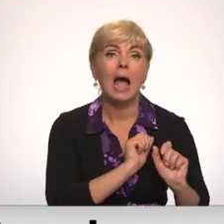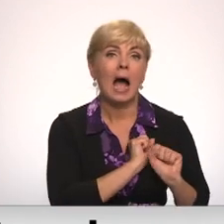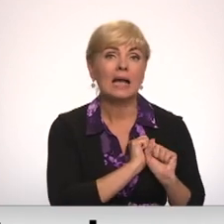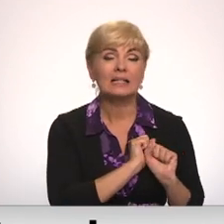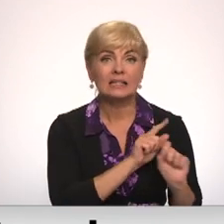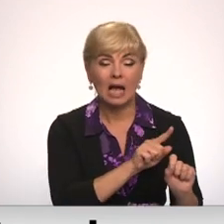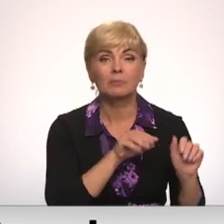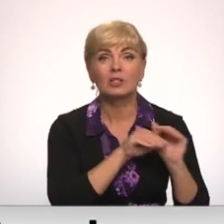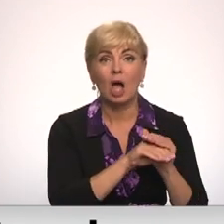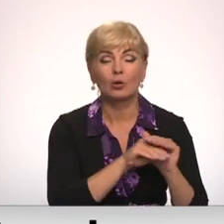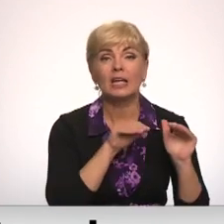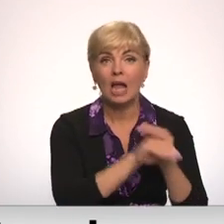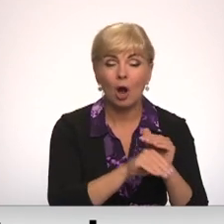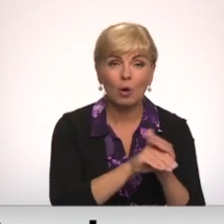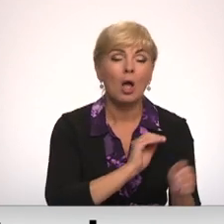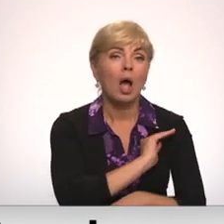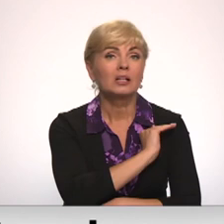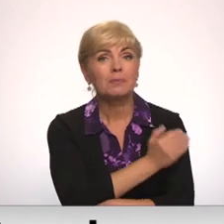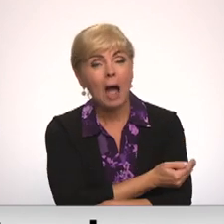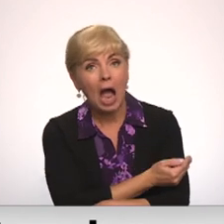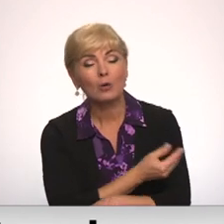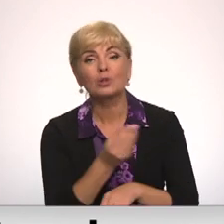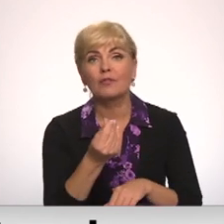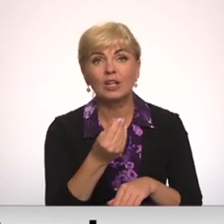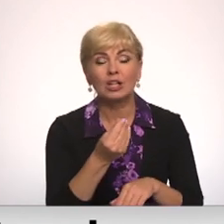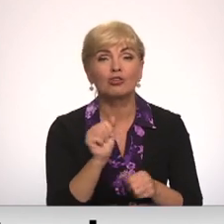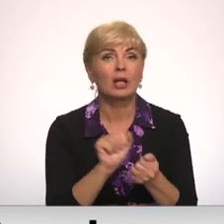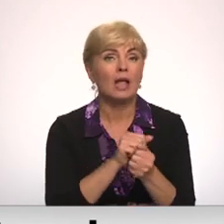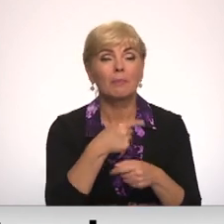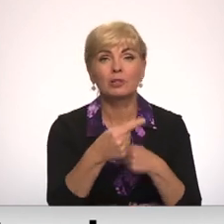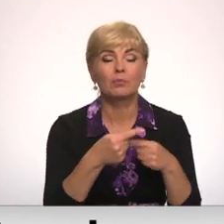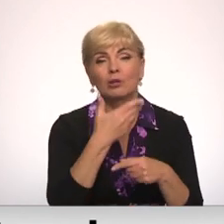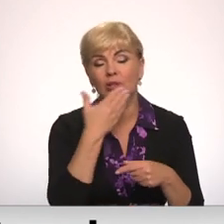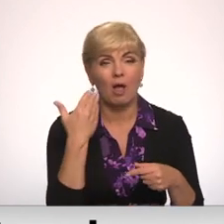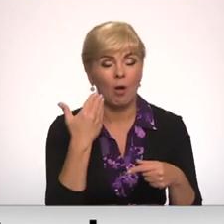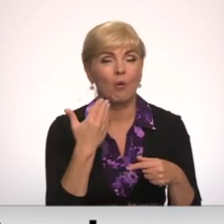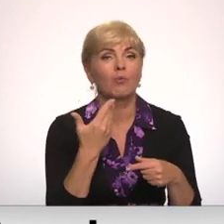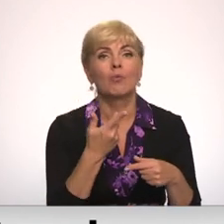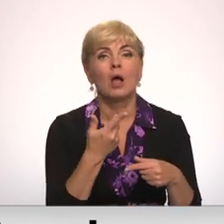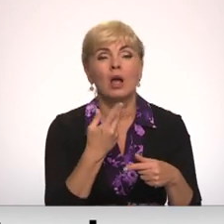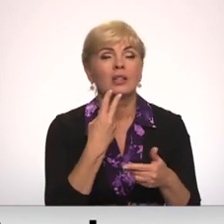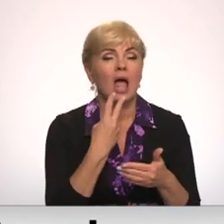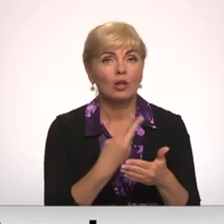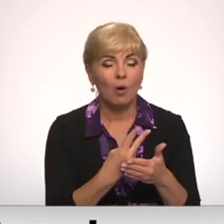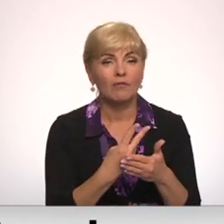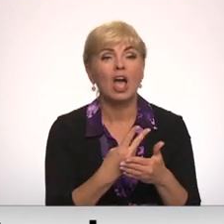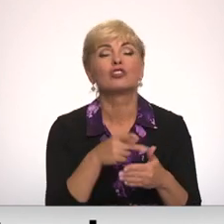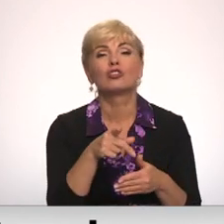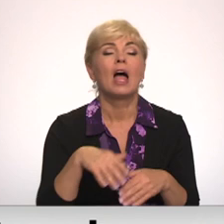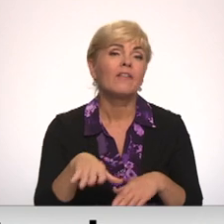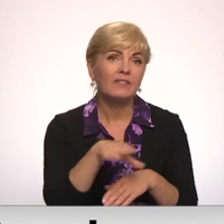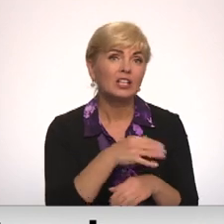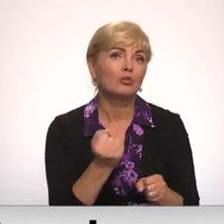saglabāšanai tiek ieguldīts daudz pūļu un finanšu, dabas process ir nenovēršams, to atzīst arī dabas aizsardzības pārvaldē. Tomēr uzsver, ka jādara